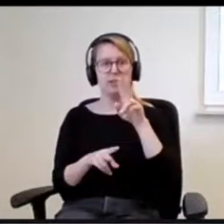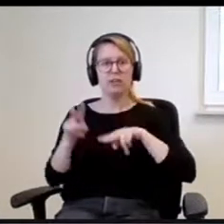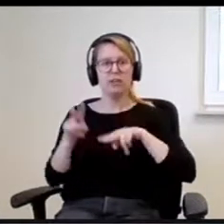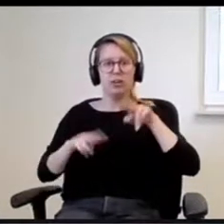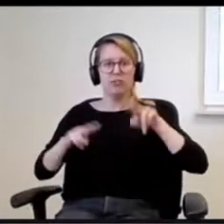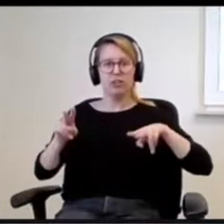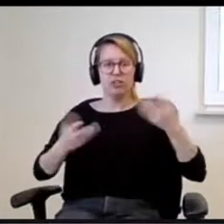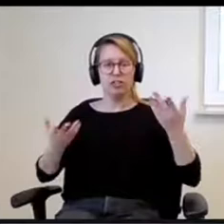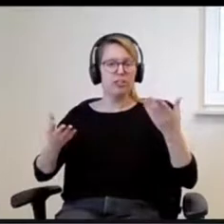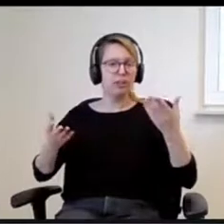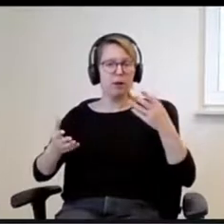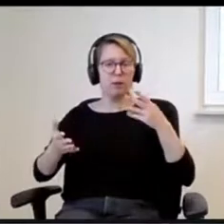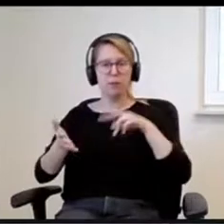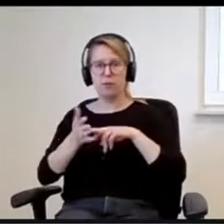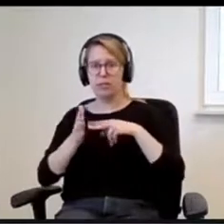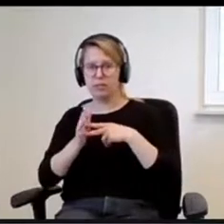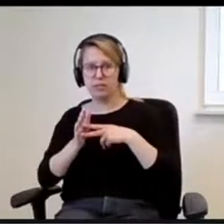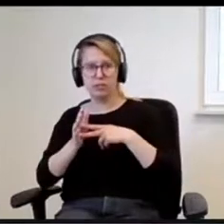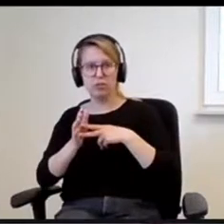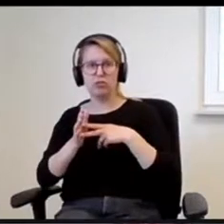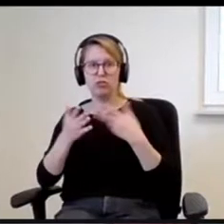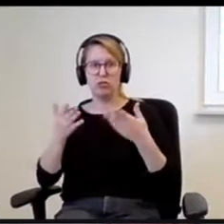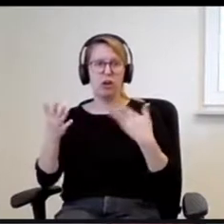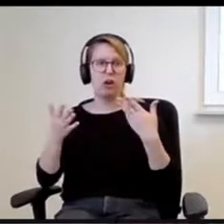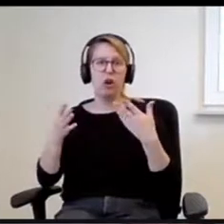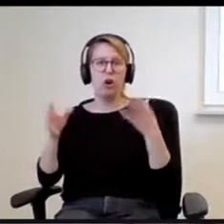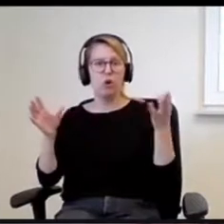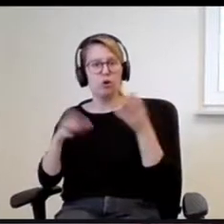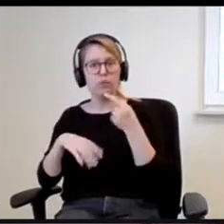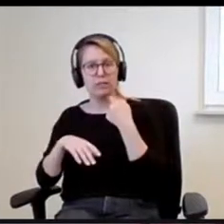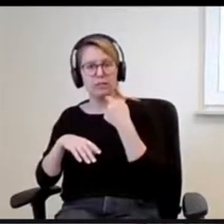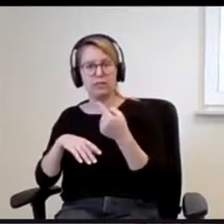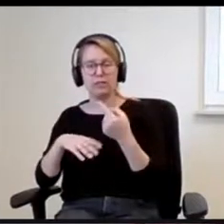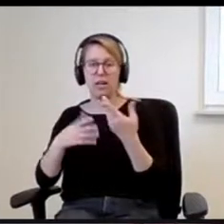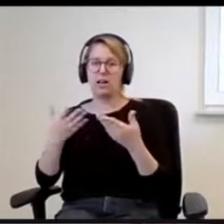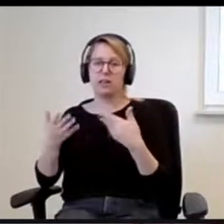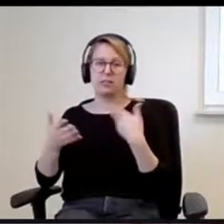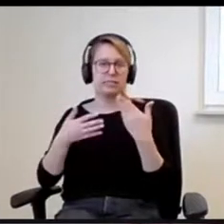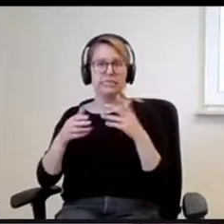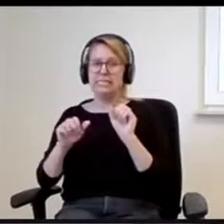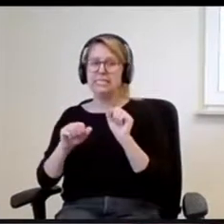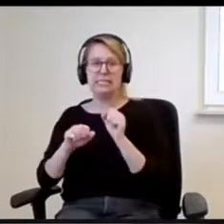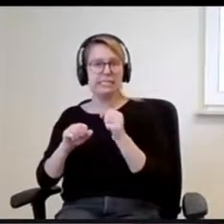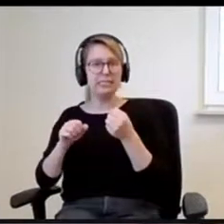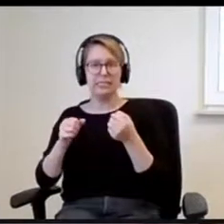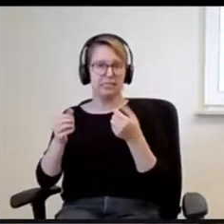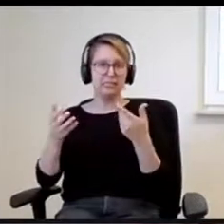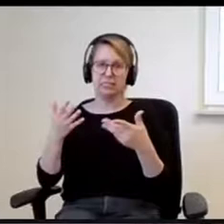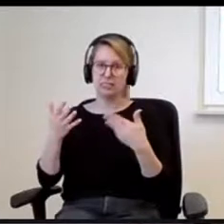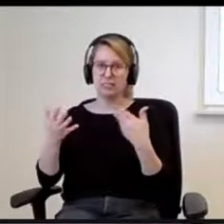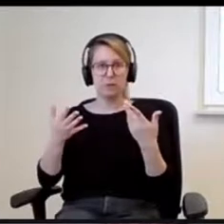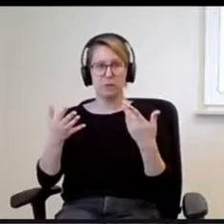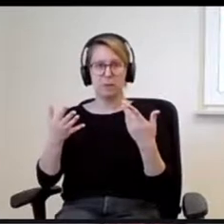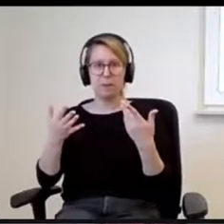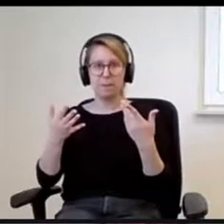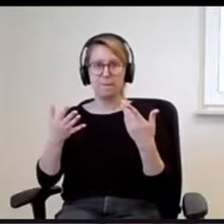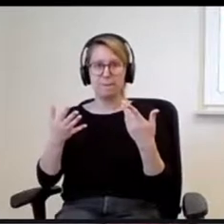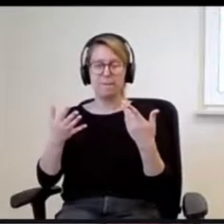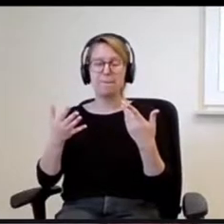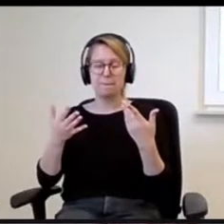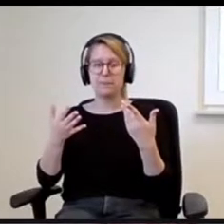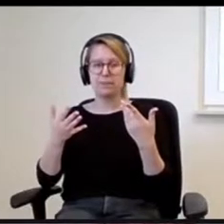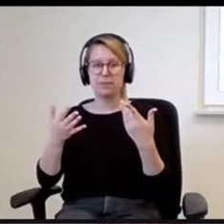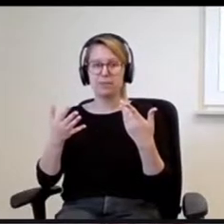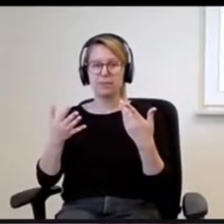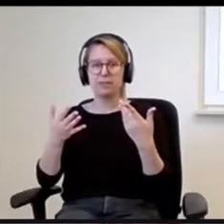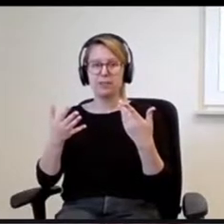rapport du Parlement européen. Non, nous avons ce rapport en easy to read. Nous avons aussi le rapport de la commission des pétitions en easy to